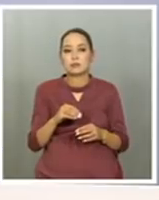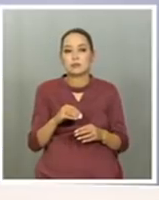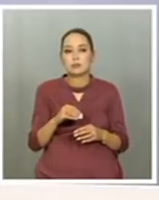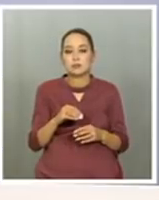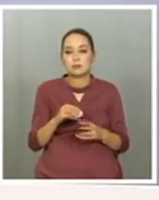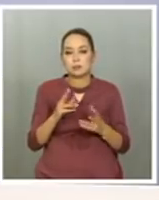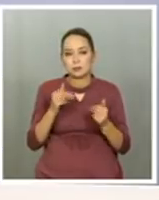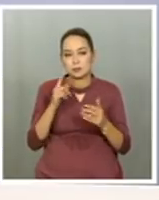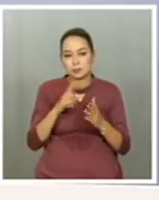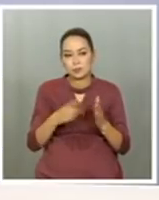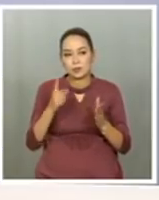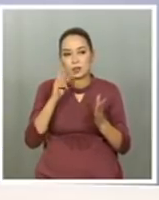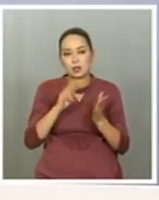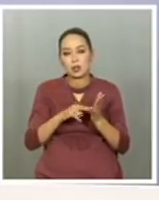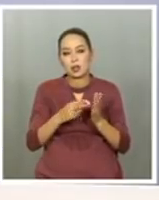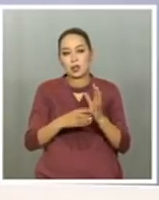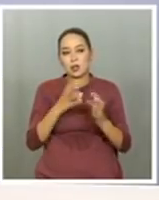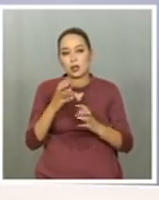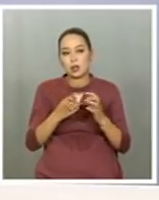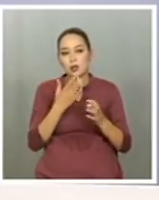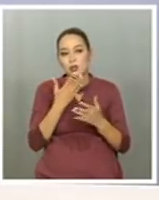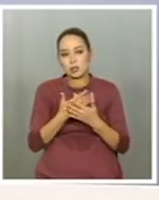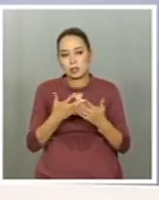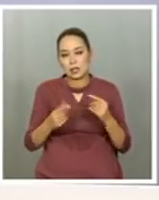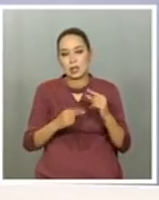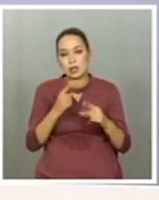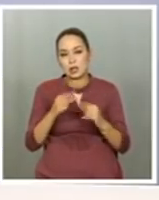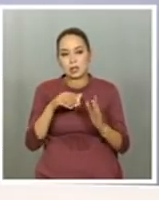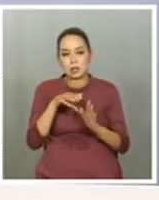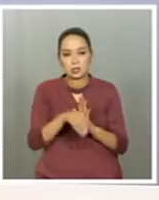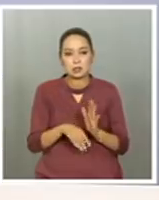халықаралық ұйым ұлттар лигасына мүше болып кірді.